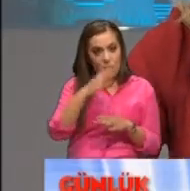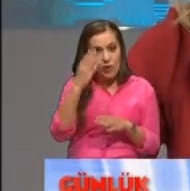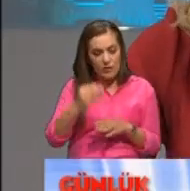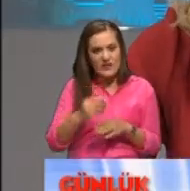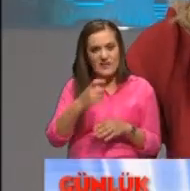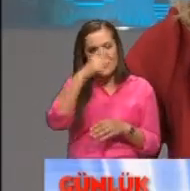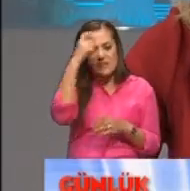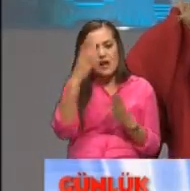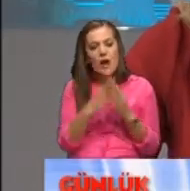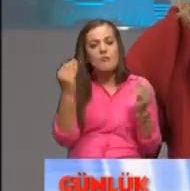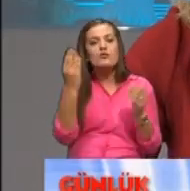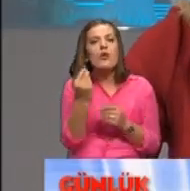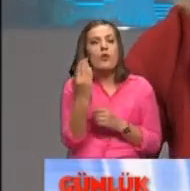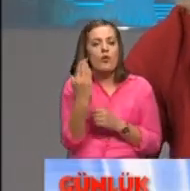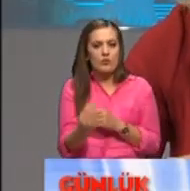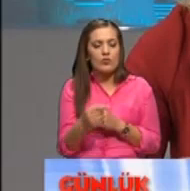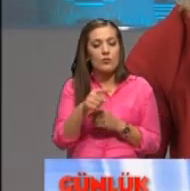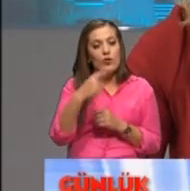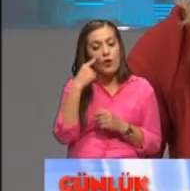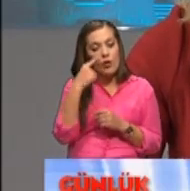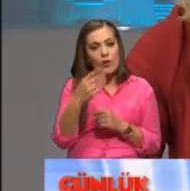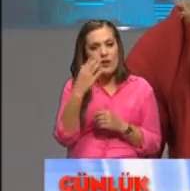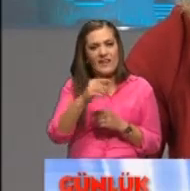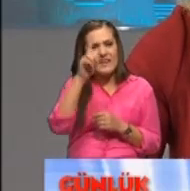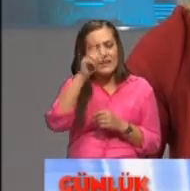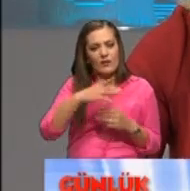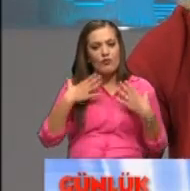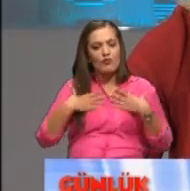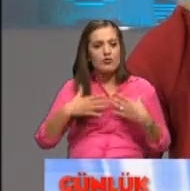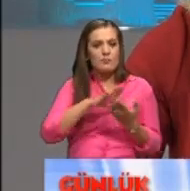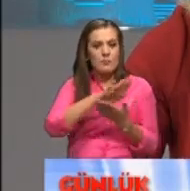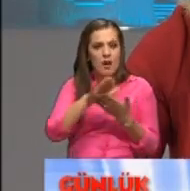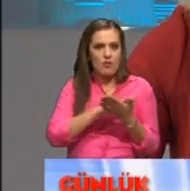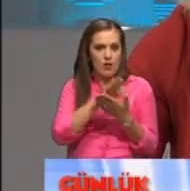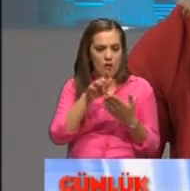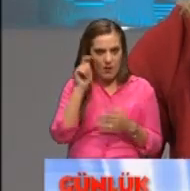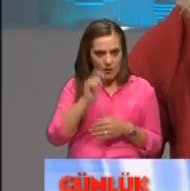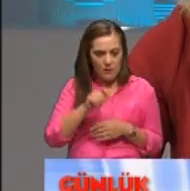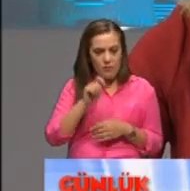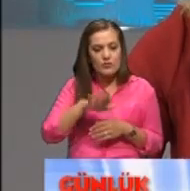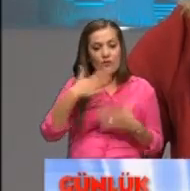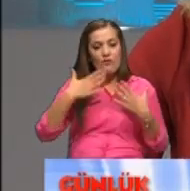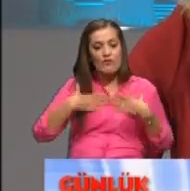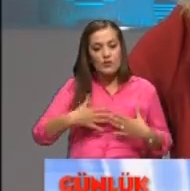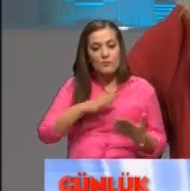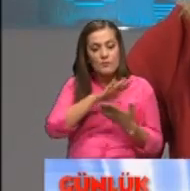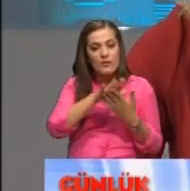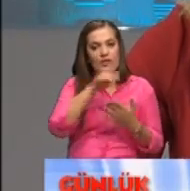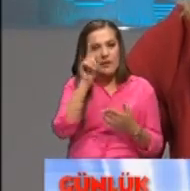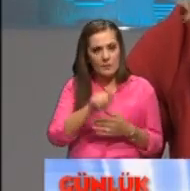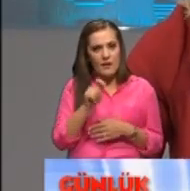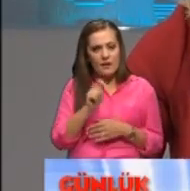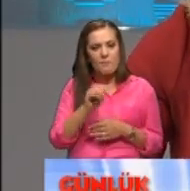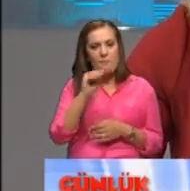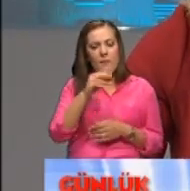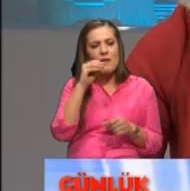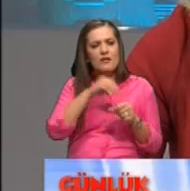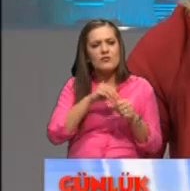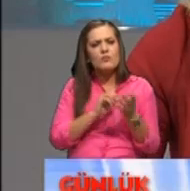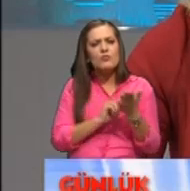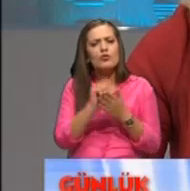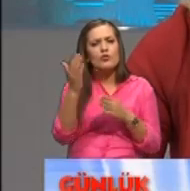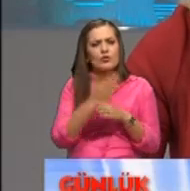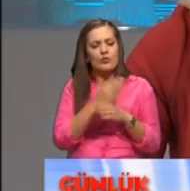olursak ısı kaybı çok olur. Buna yönelik olarak ilk önce vücut banyosunu Güzel. Yapıyoruz. Evet. Vücut banyosunu yaparken de bebek için